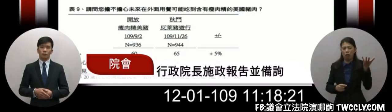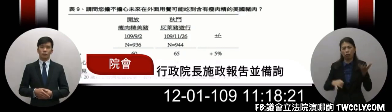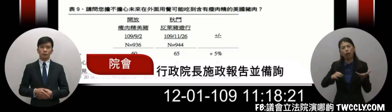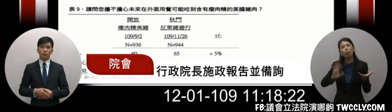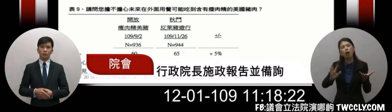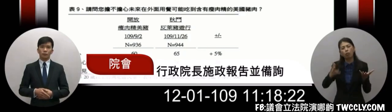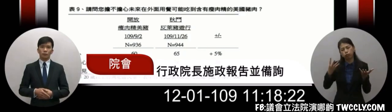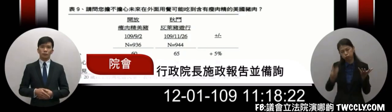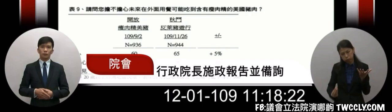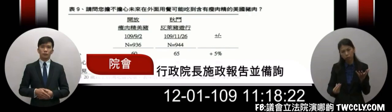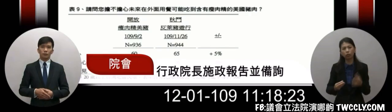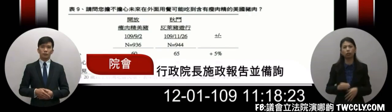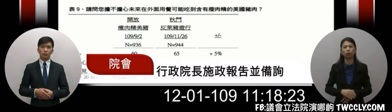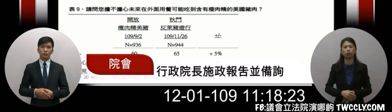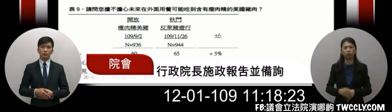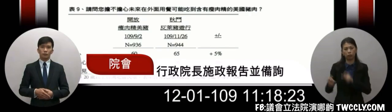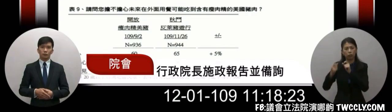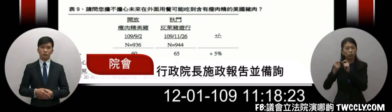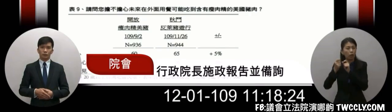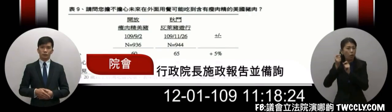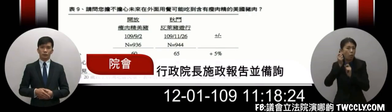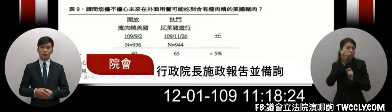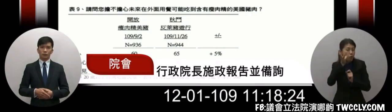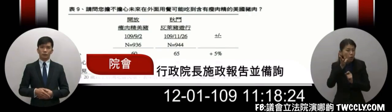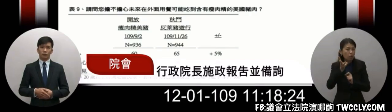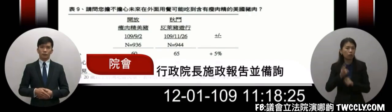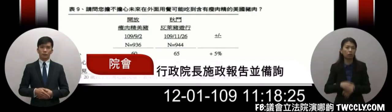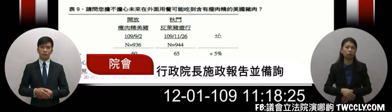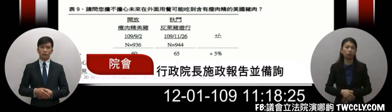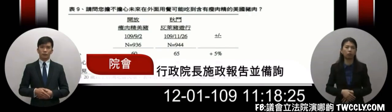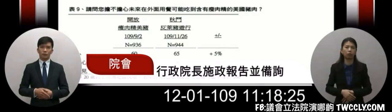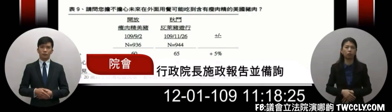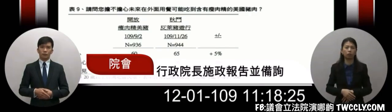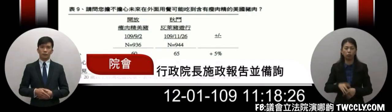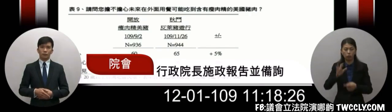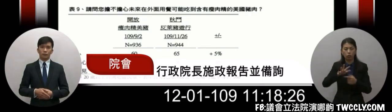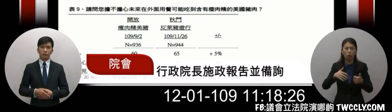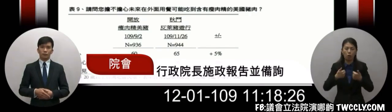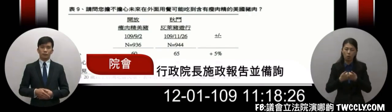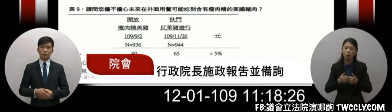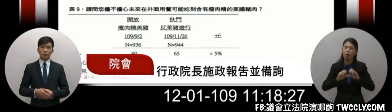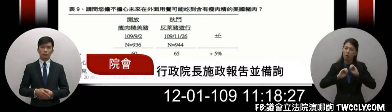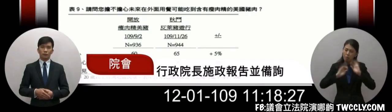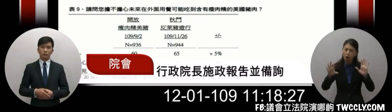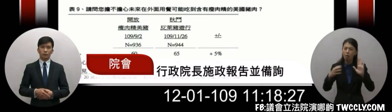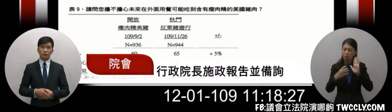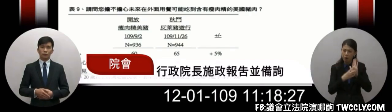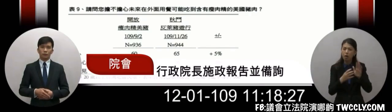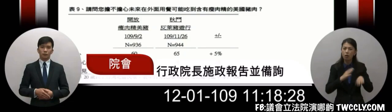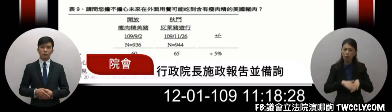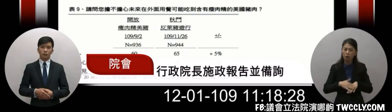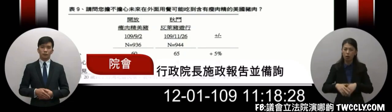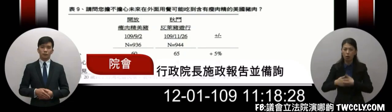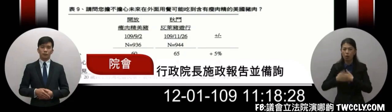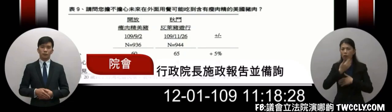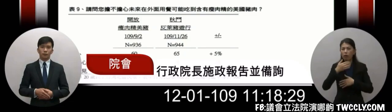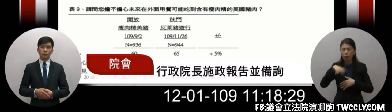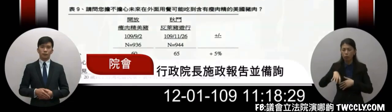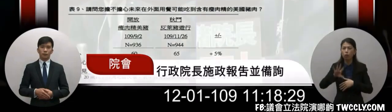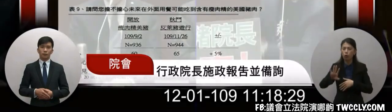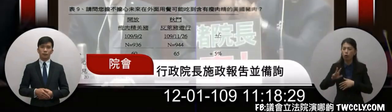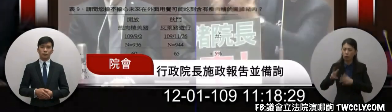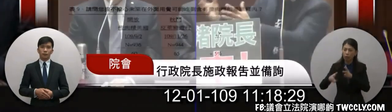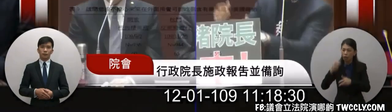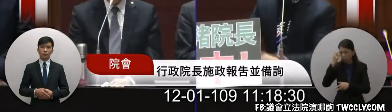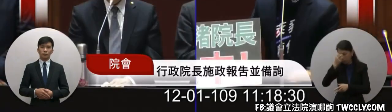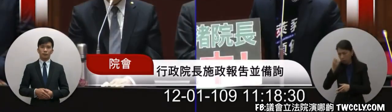多。而过去这3个月，政府一再的农委会讲说会贴标示，卫福部一下子说要查厂，一下子